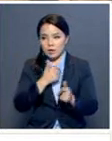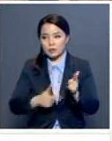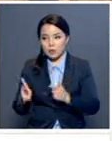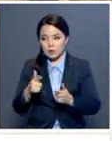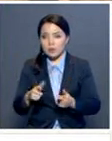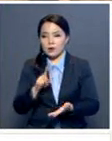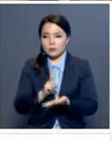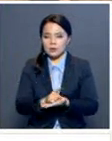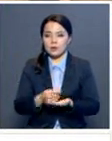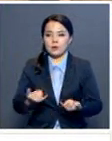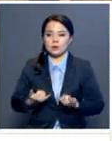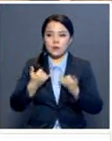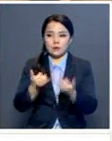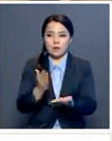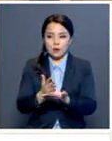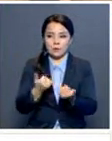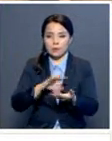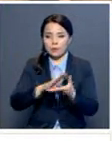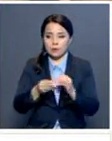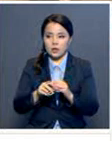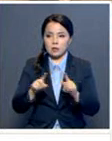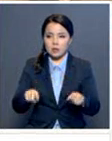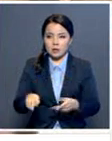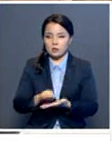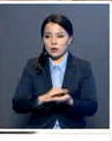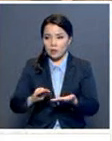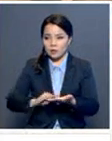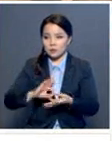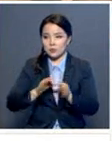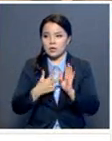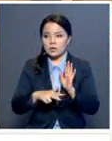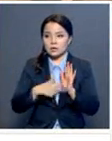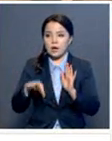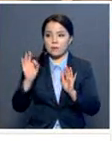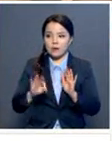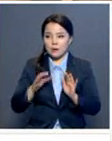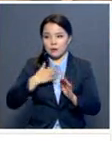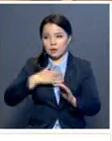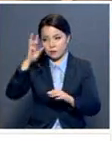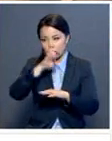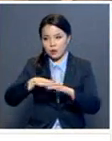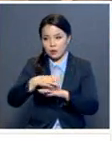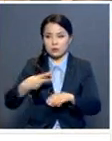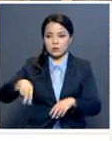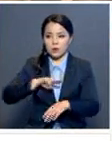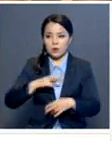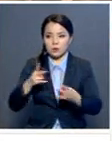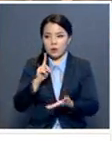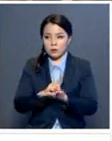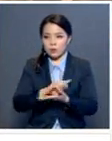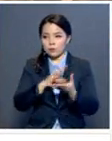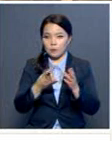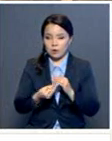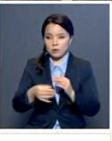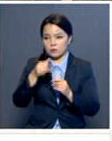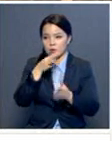ұсындым. Мемлекеттік бағдарлама бойынша ұңғыманы қазуға кеткен қаржының 80% маған мемлекет қайтаруы тиіс еді. Алайда соны